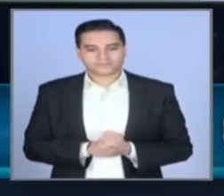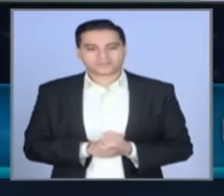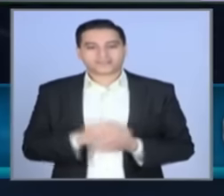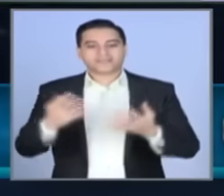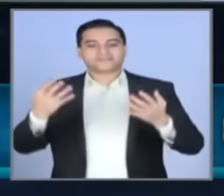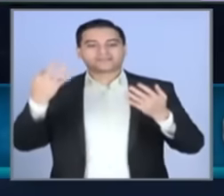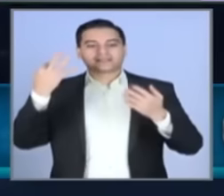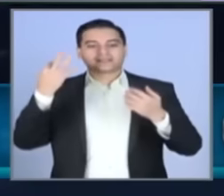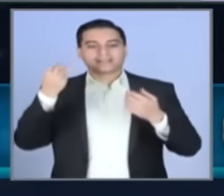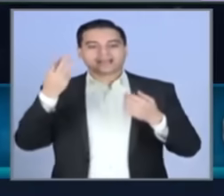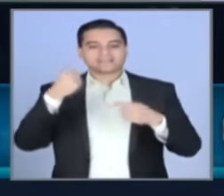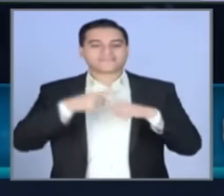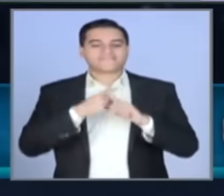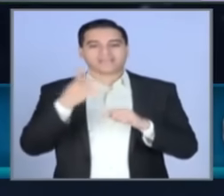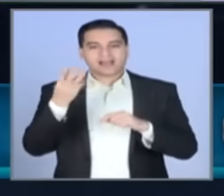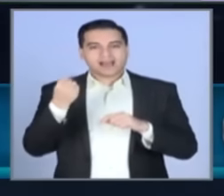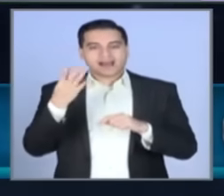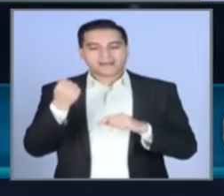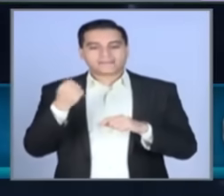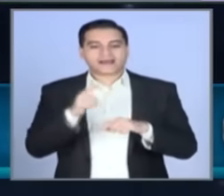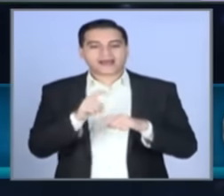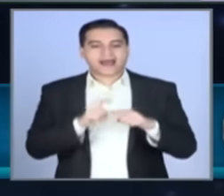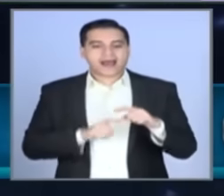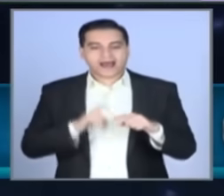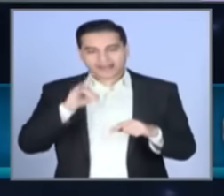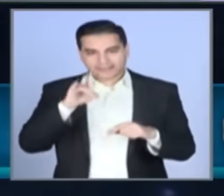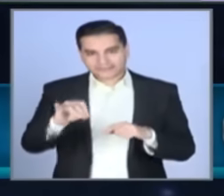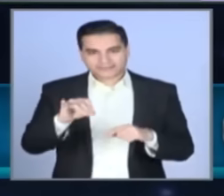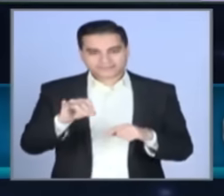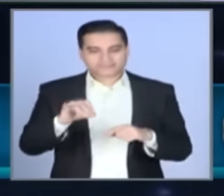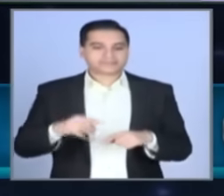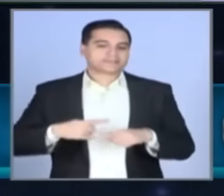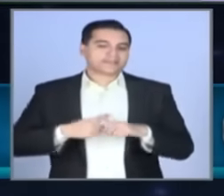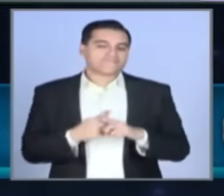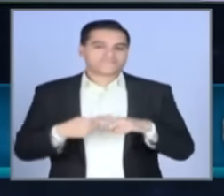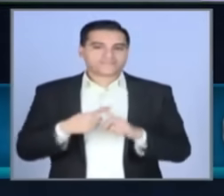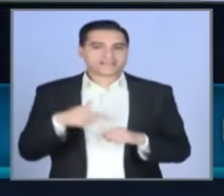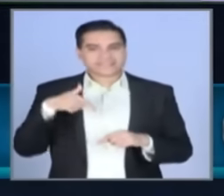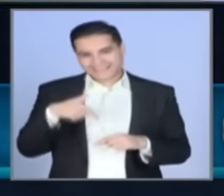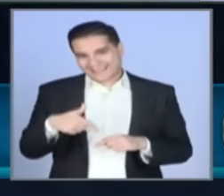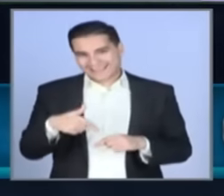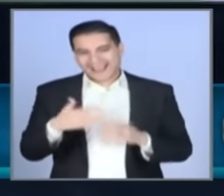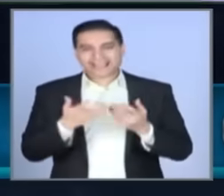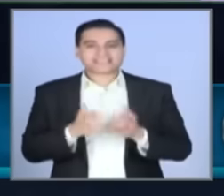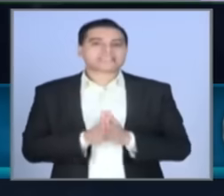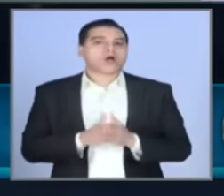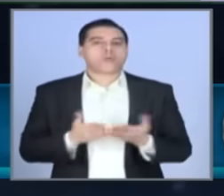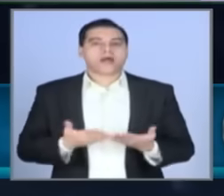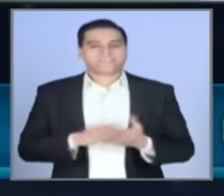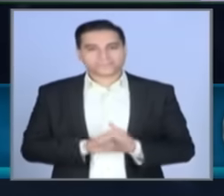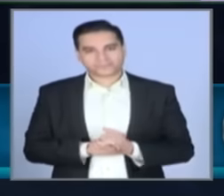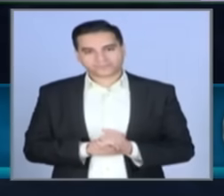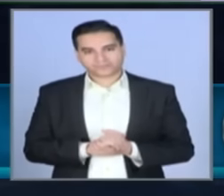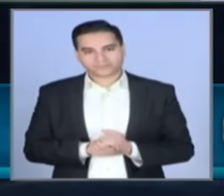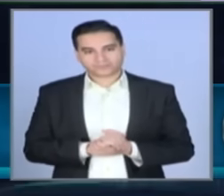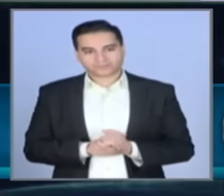حل المسألة الآتية: 30 في 40 على 50 في